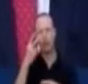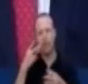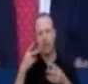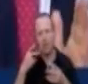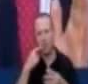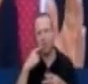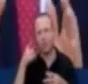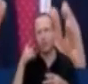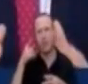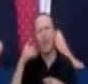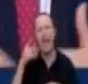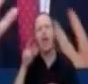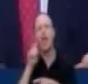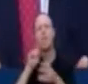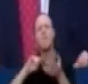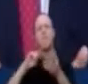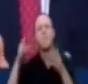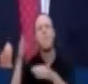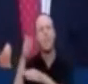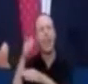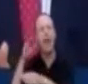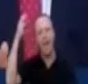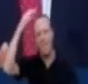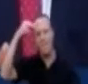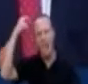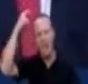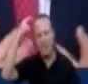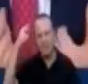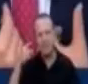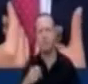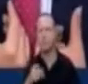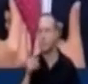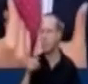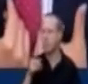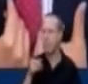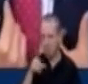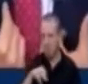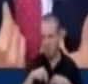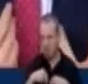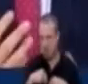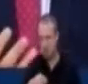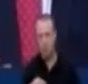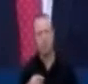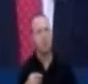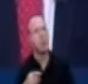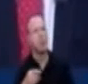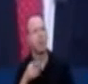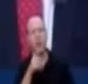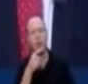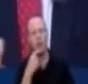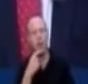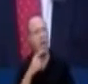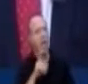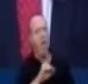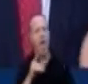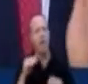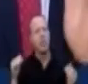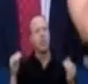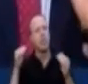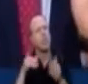חושב שלא היה עידן כזה, ולמעשה במחנה שאני מגיע ממנו אין בכלל תמימות דין ואין